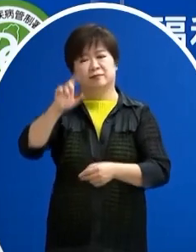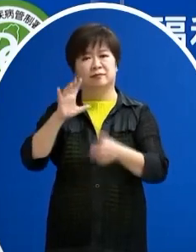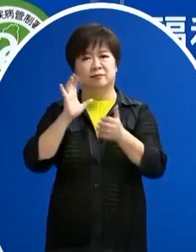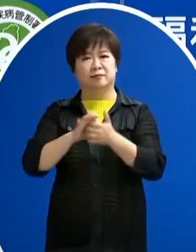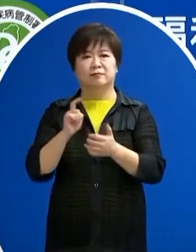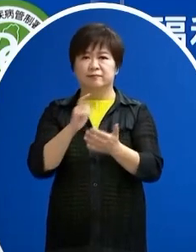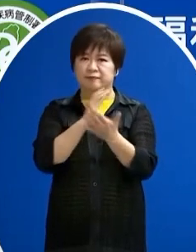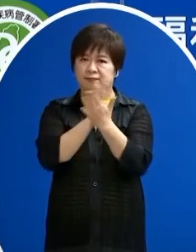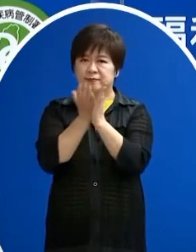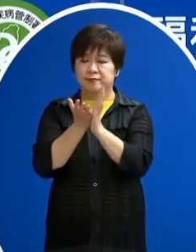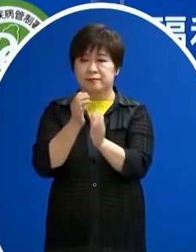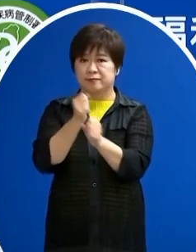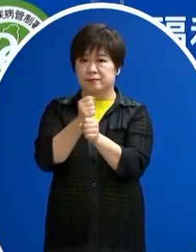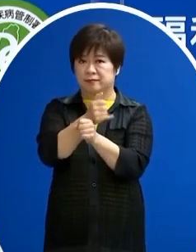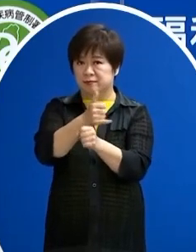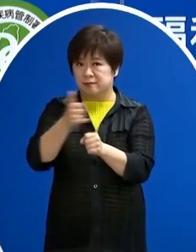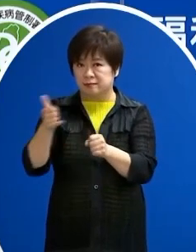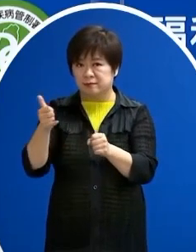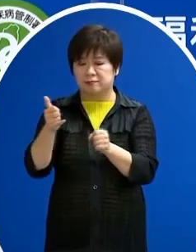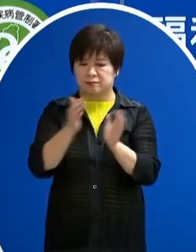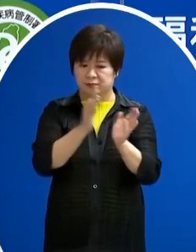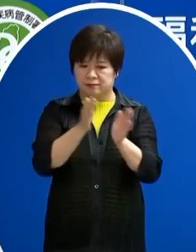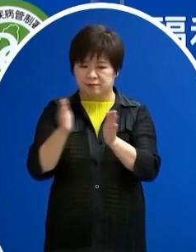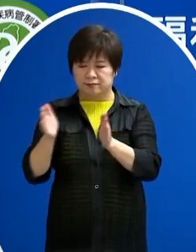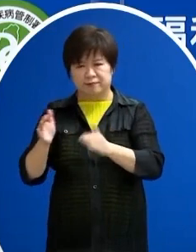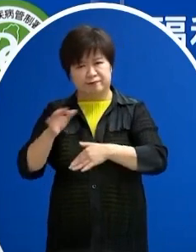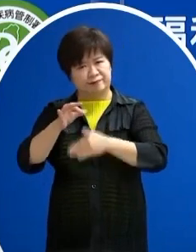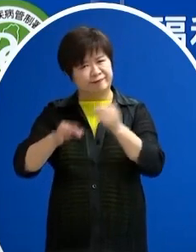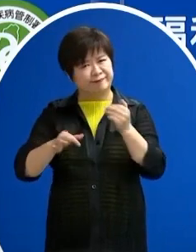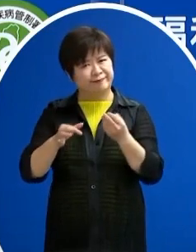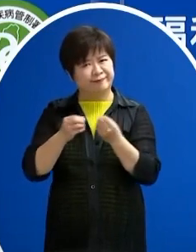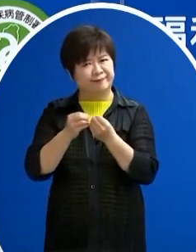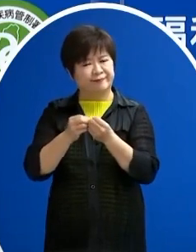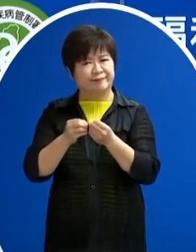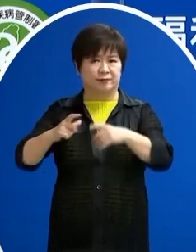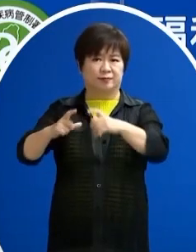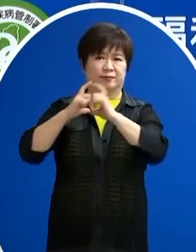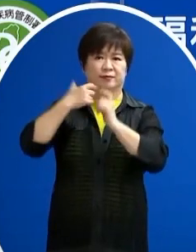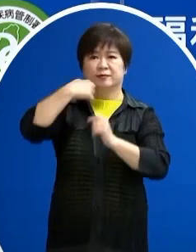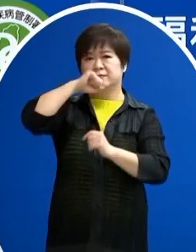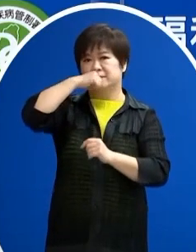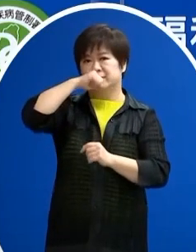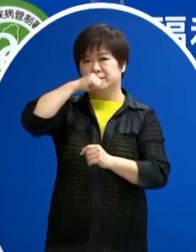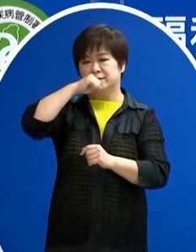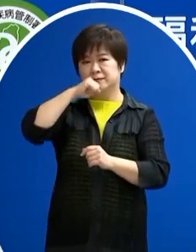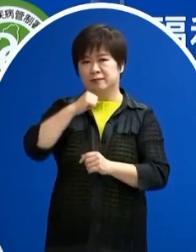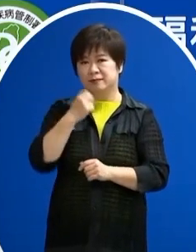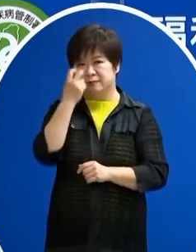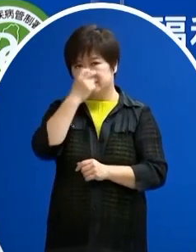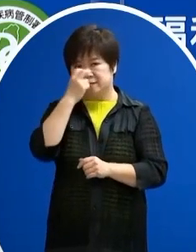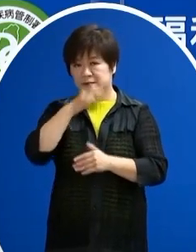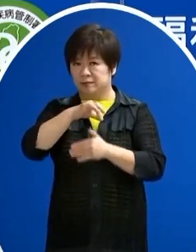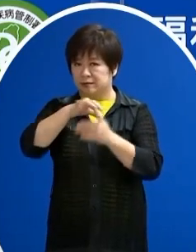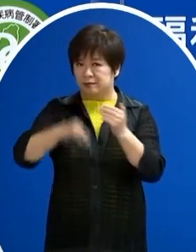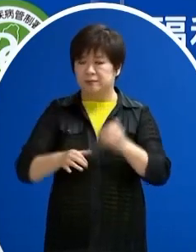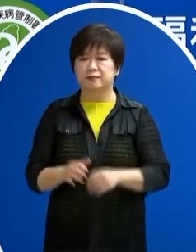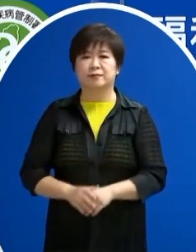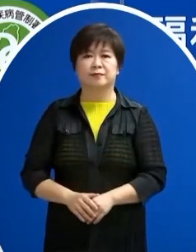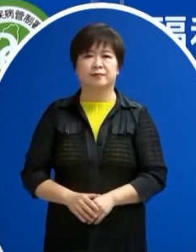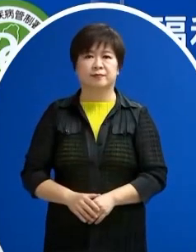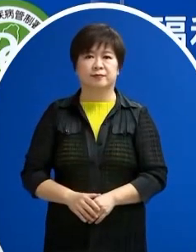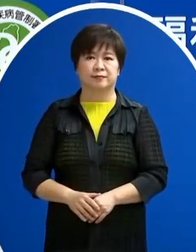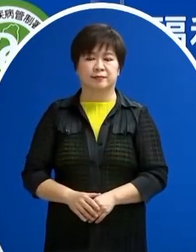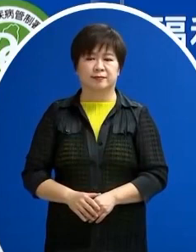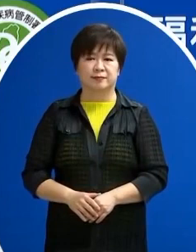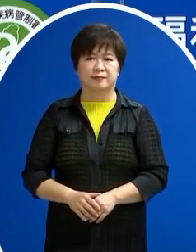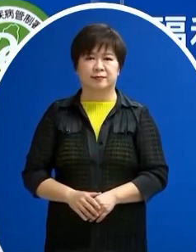类别的人员都在检讨、哦、那国际航空的机组员返台的这个检疫措施目前是